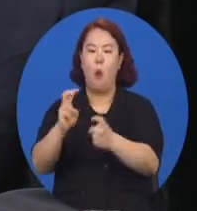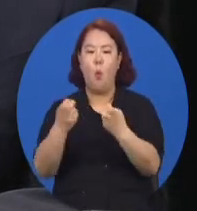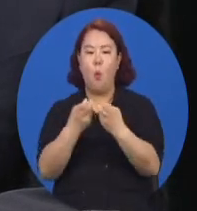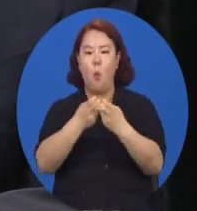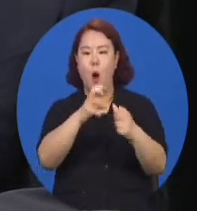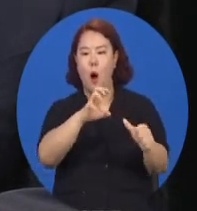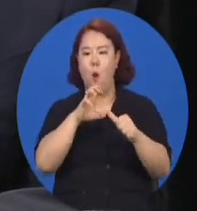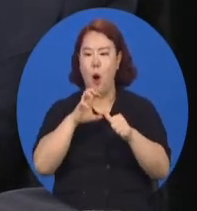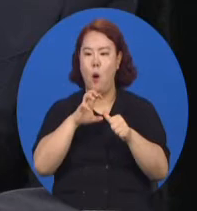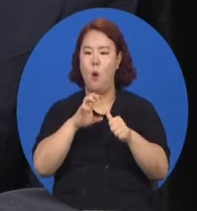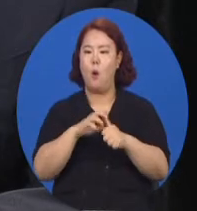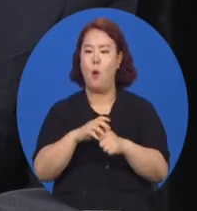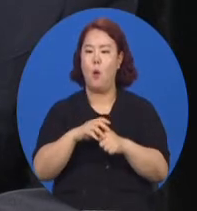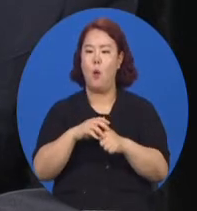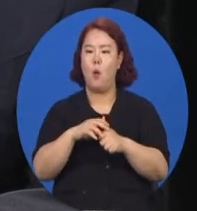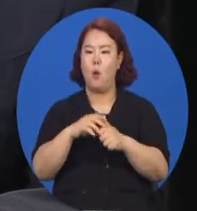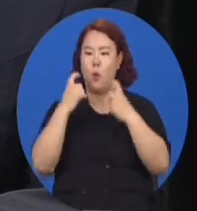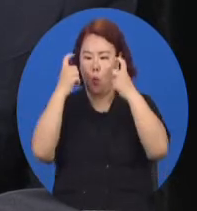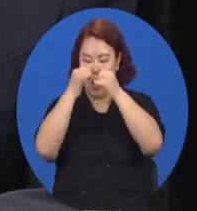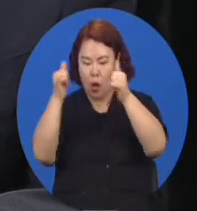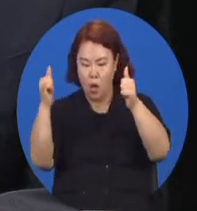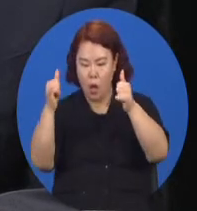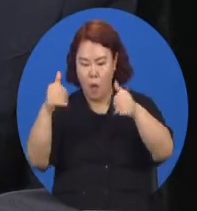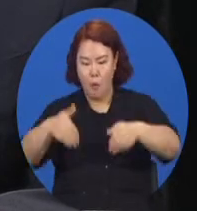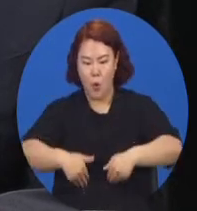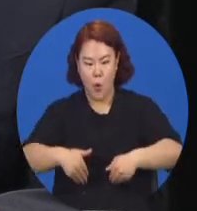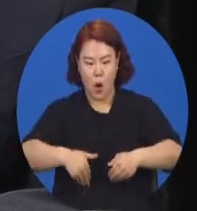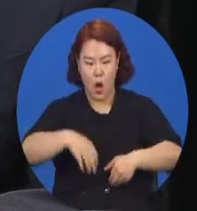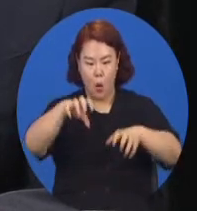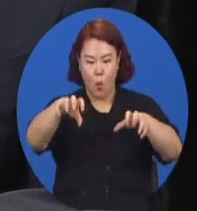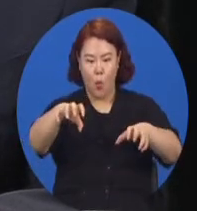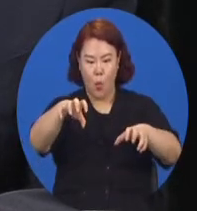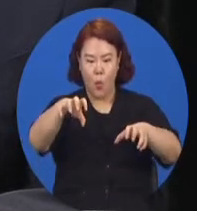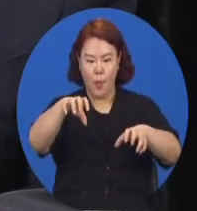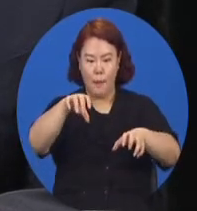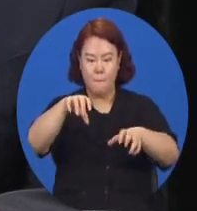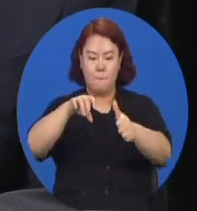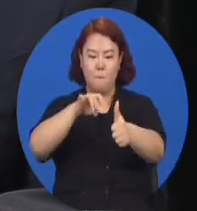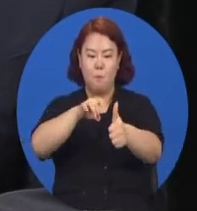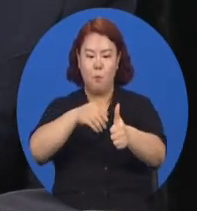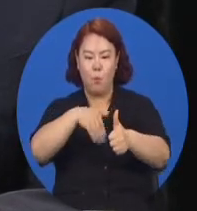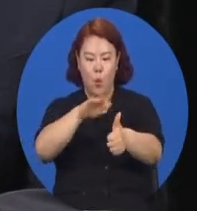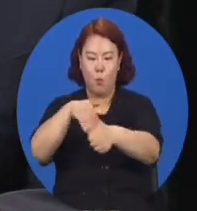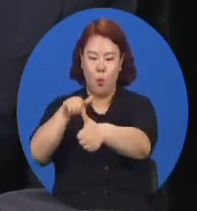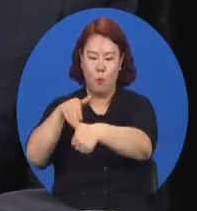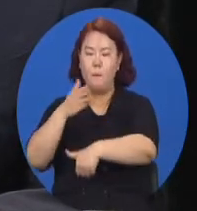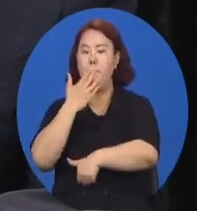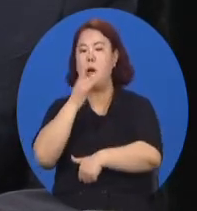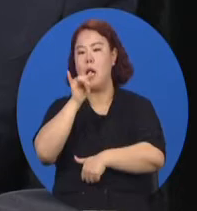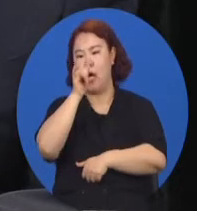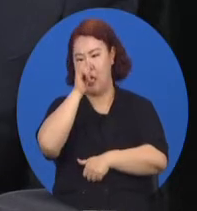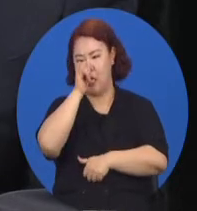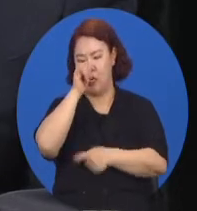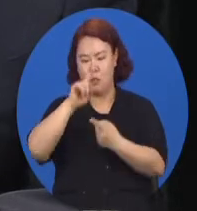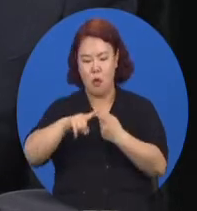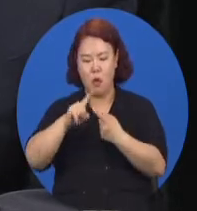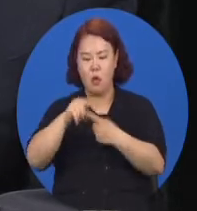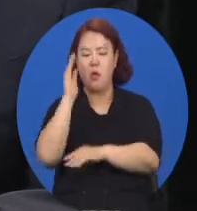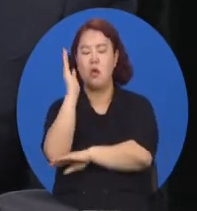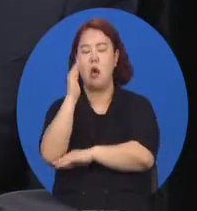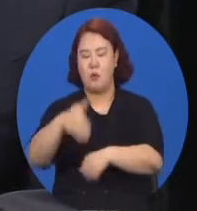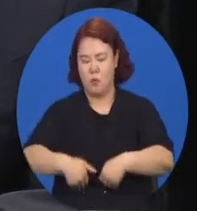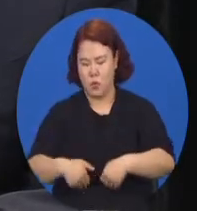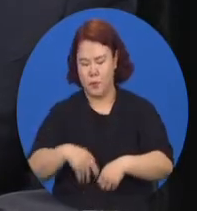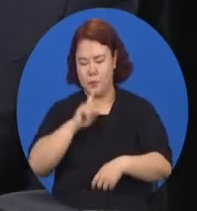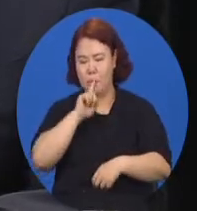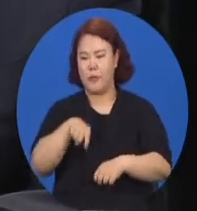활용해서 고객들을 필요한 장소에 갖다가 배치를 해줄 수 있냐, 내릴 수 있게 해 드릴 거냐, 이 부분에 대한 이야기를 하셔야 된다고 생각을 하는